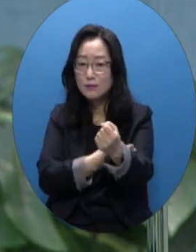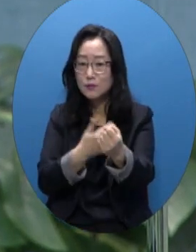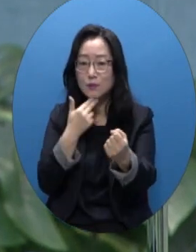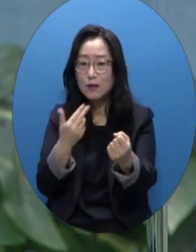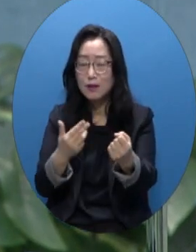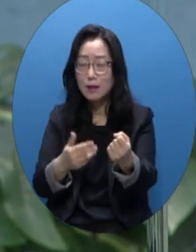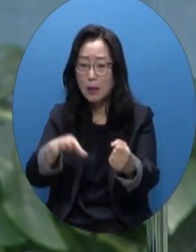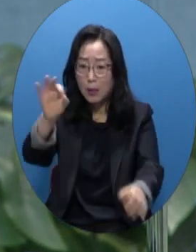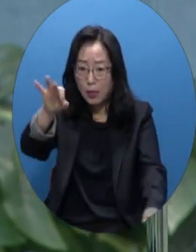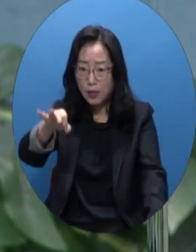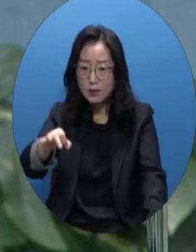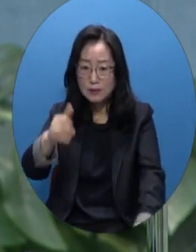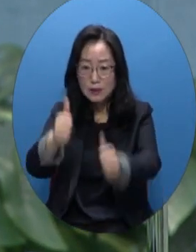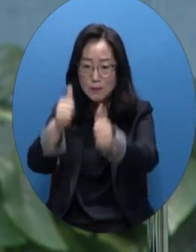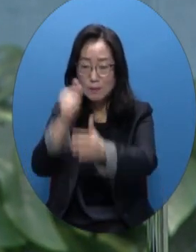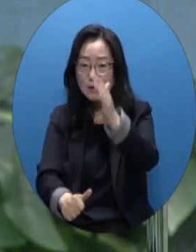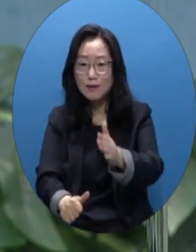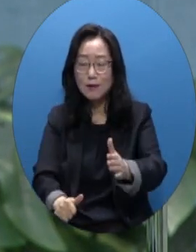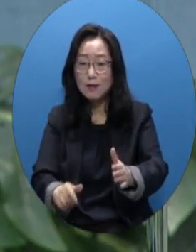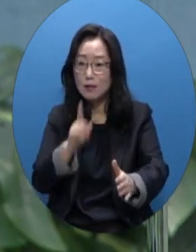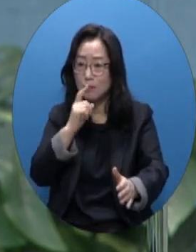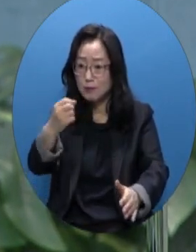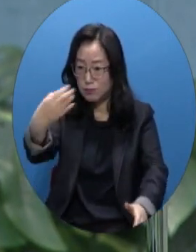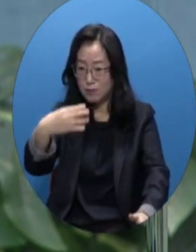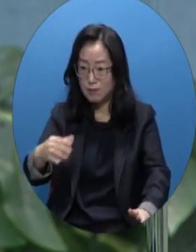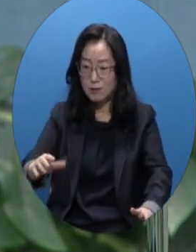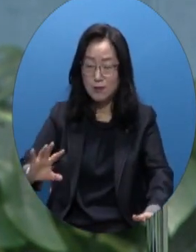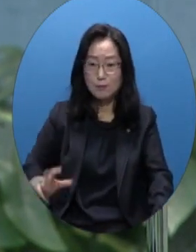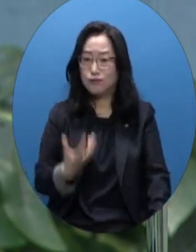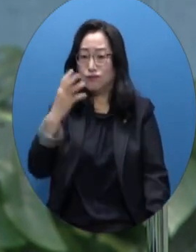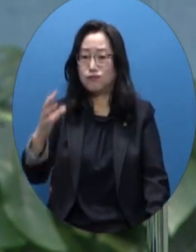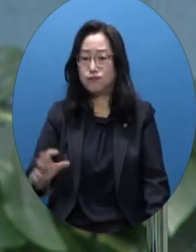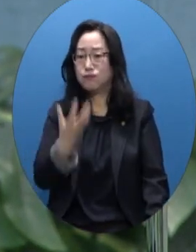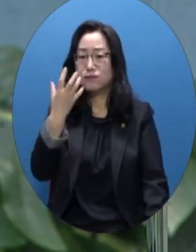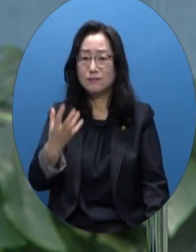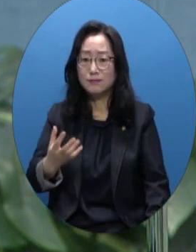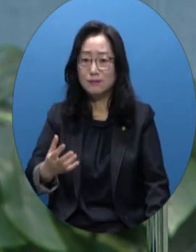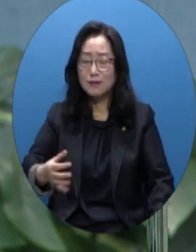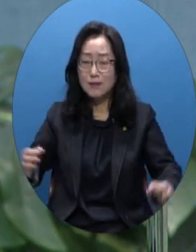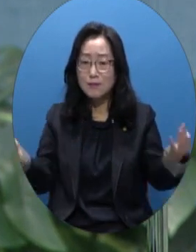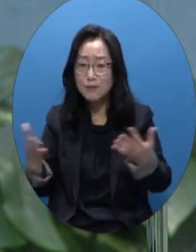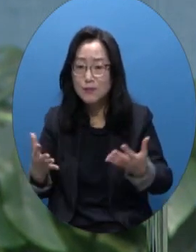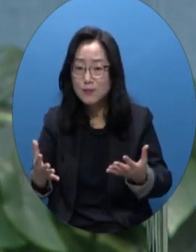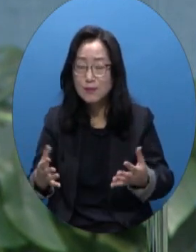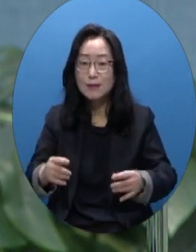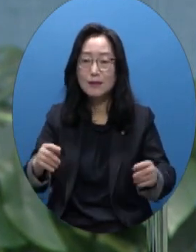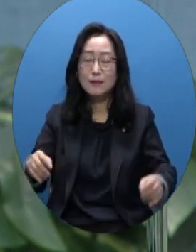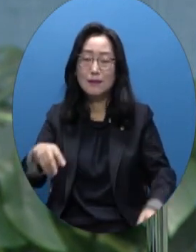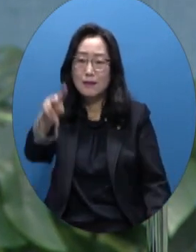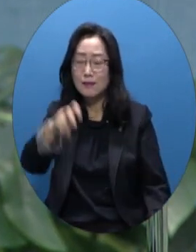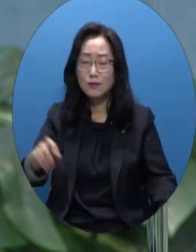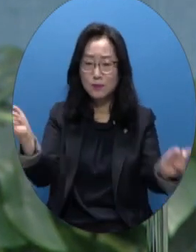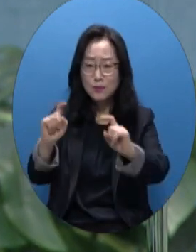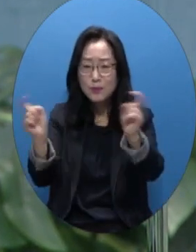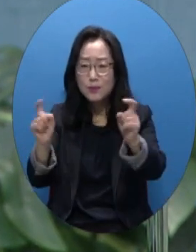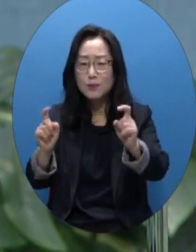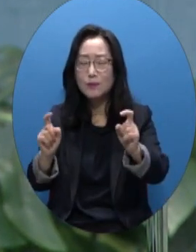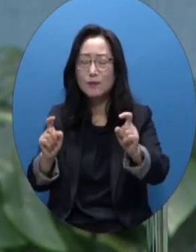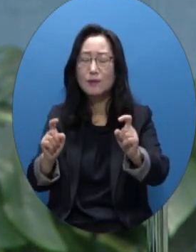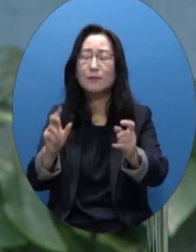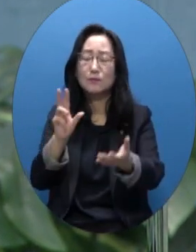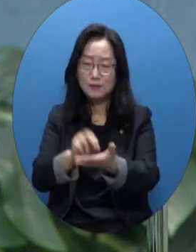사선의 시험 들고 말한 말에 맛 을 들으며 타우 룩 떨고 분노하면서 다투고 미워하고 이런 일들이 생겨나는